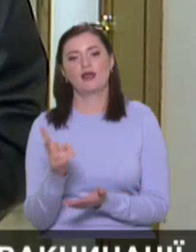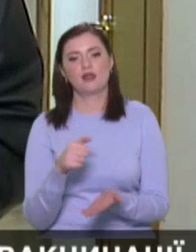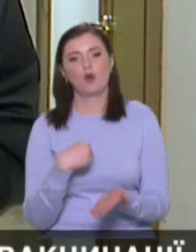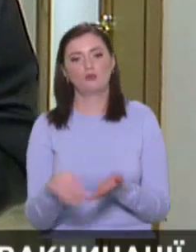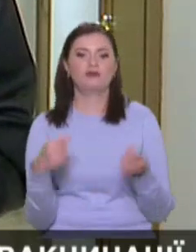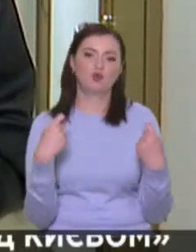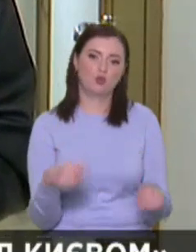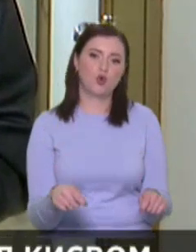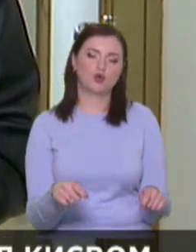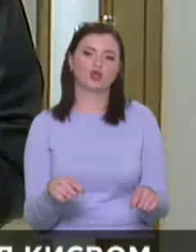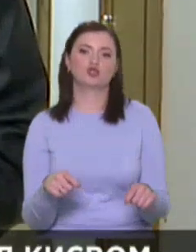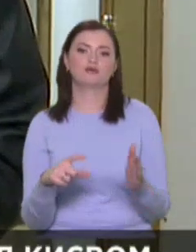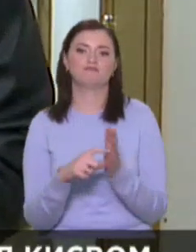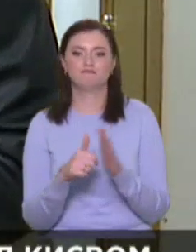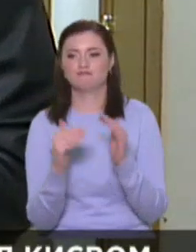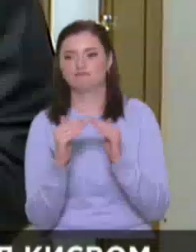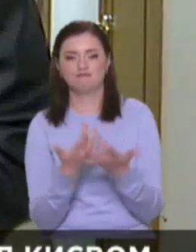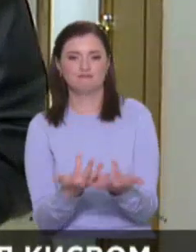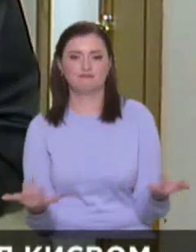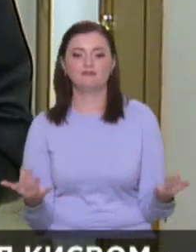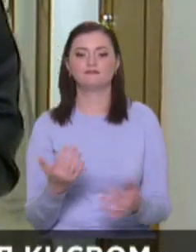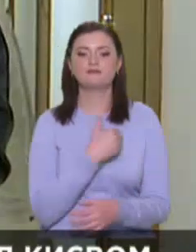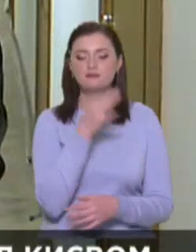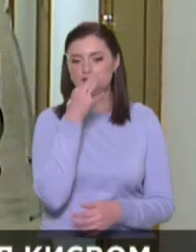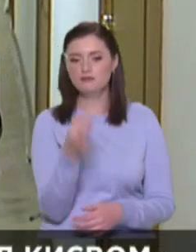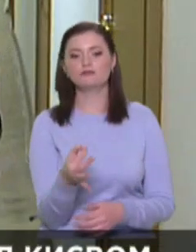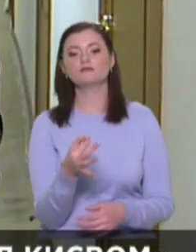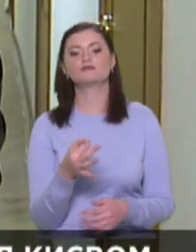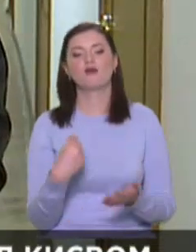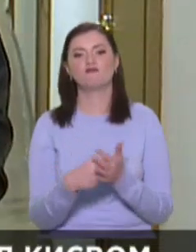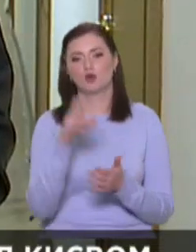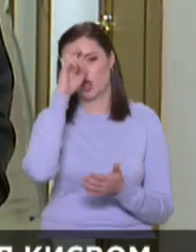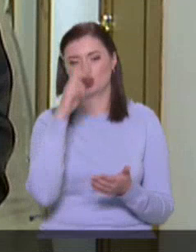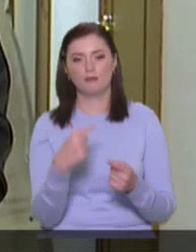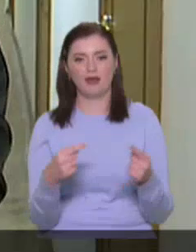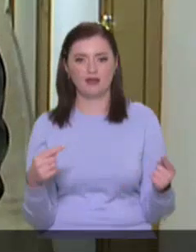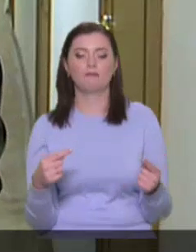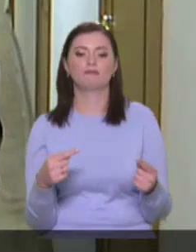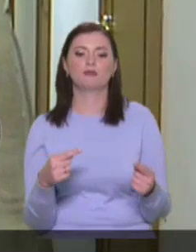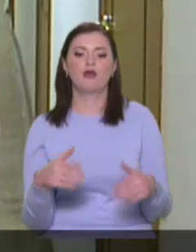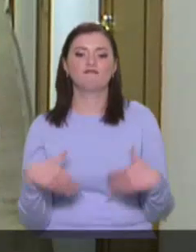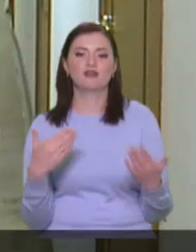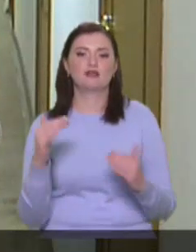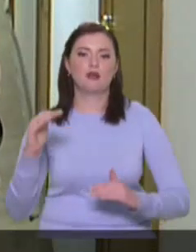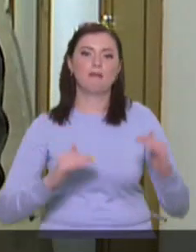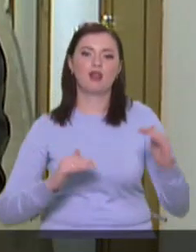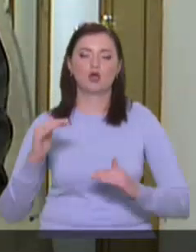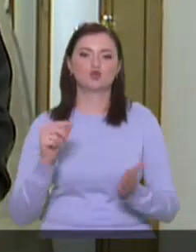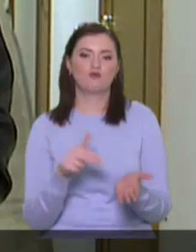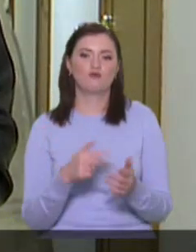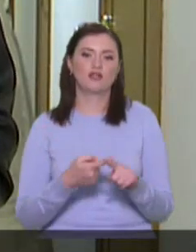продаж нерухомості. Також хочу сказати, що раніше от фонд держмайна зазначав, висував таку балансову вартість,